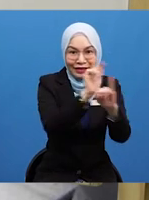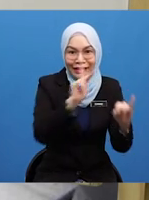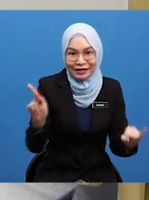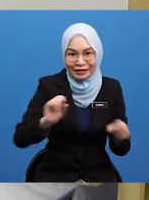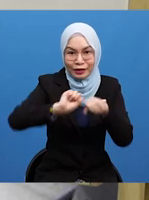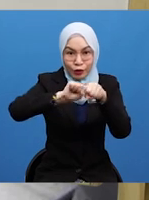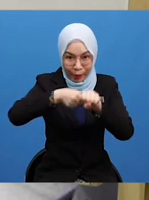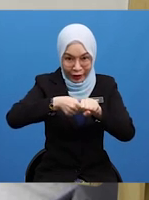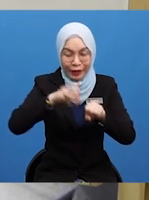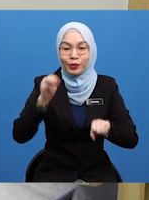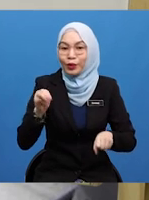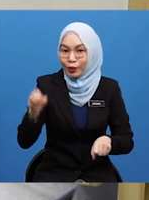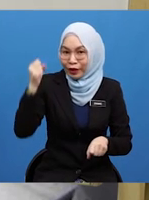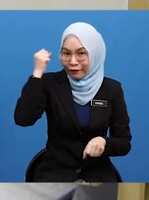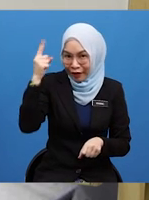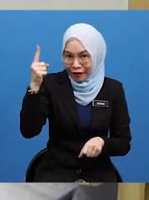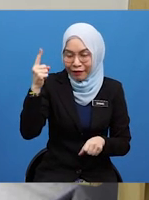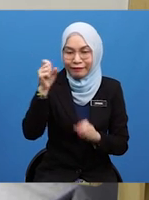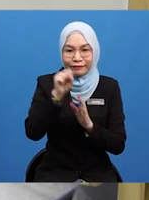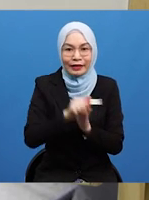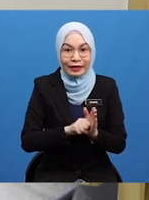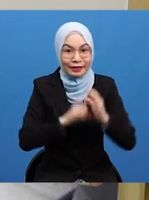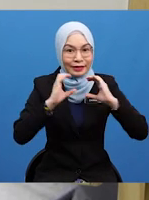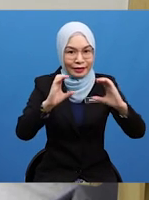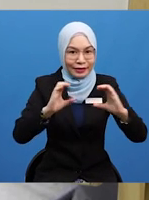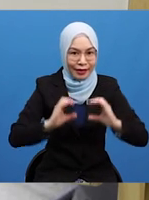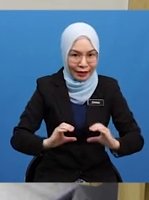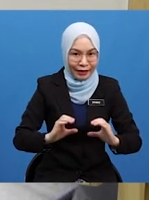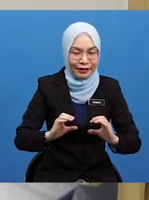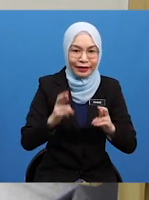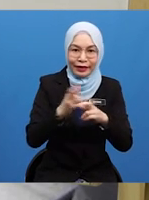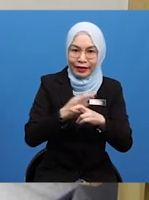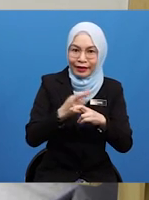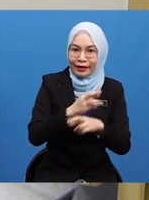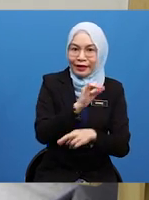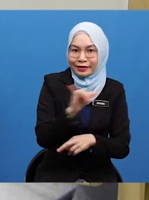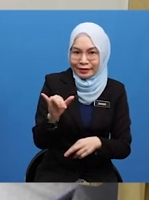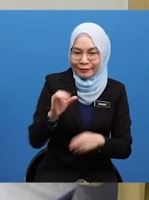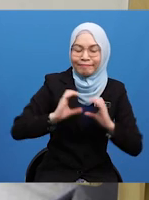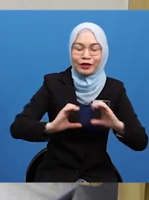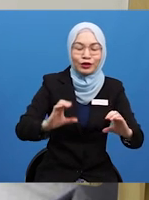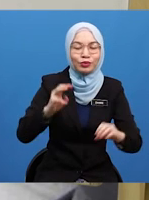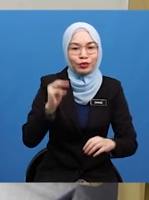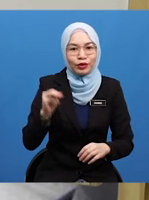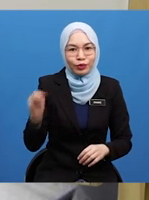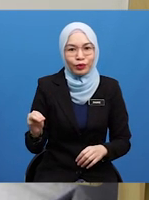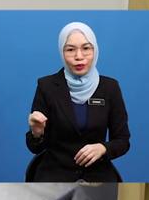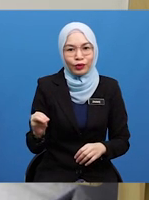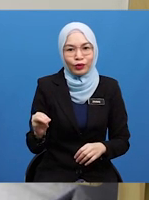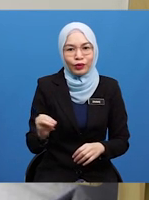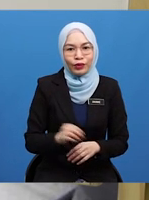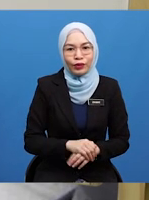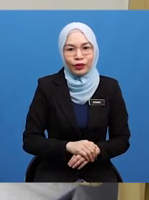faham. Secara ringkasnya, cuba murid-murid bayangkan. Terdapat dua buah